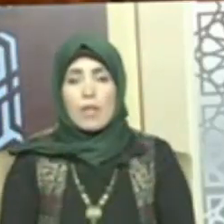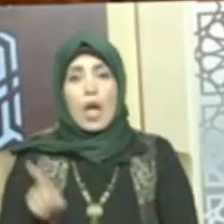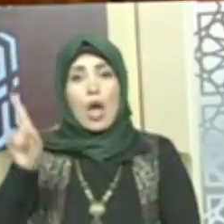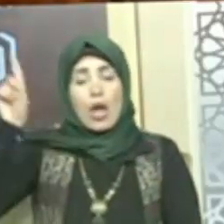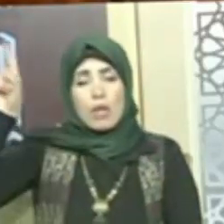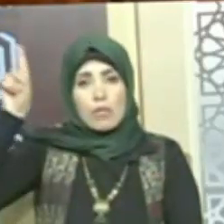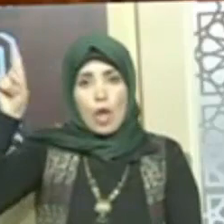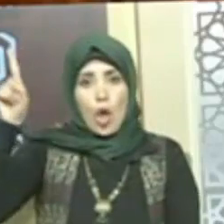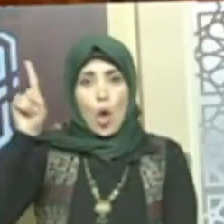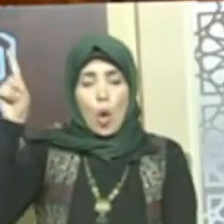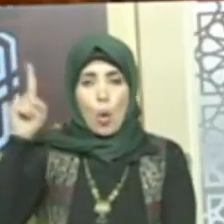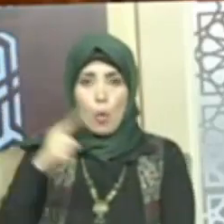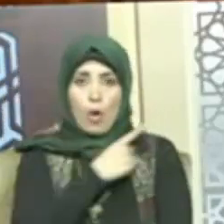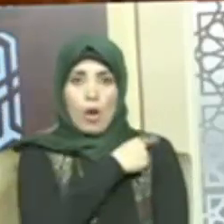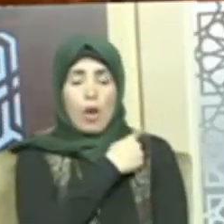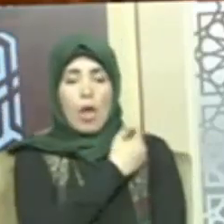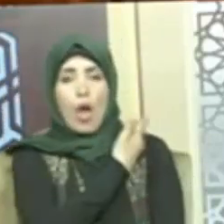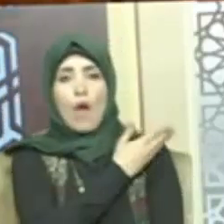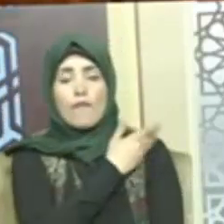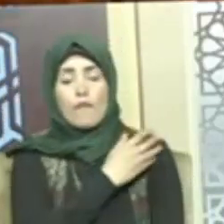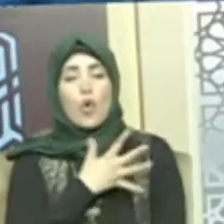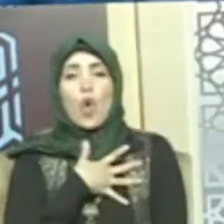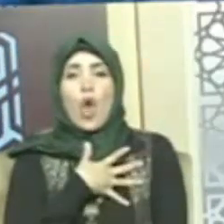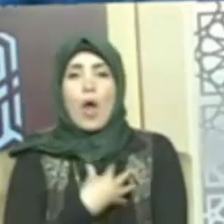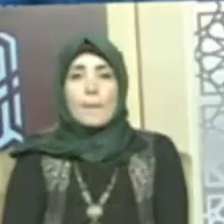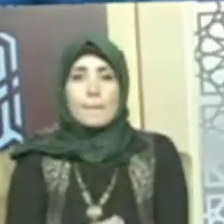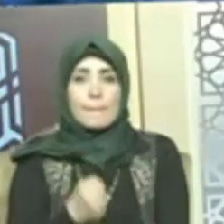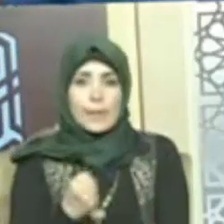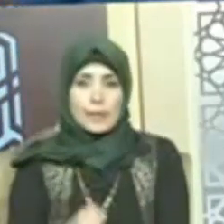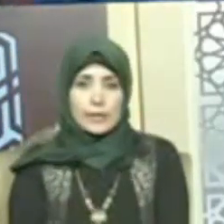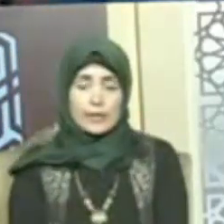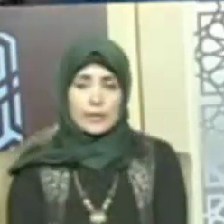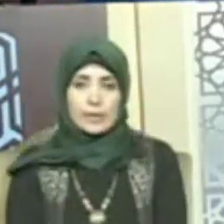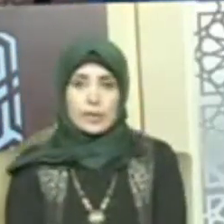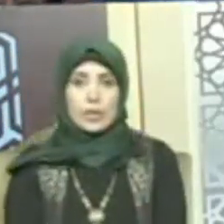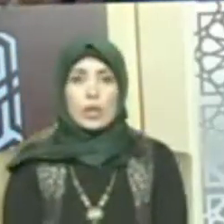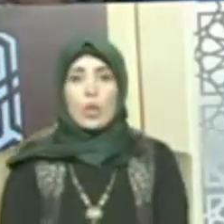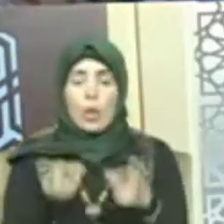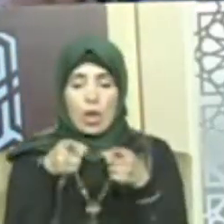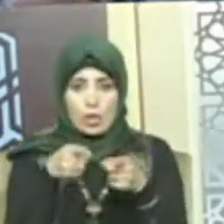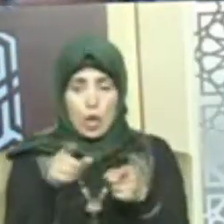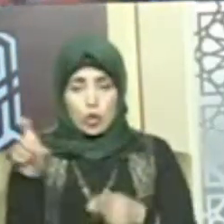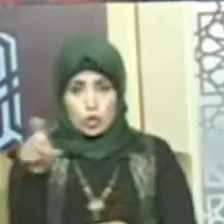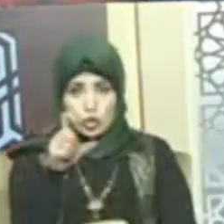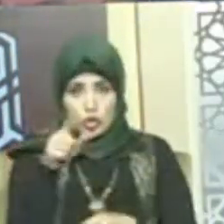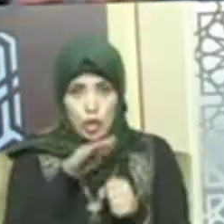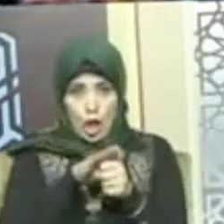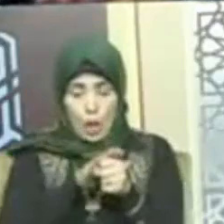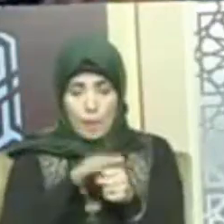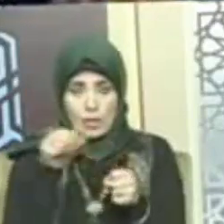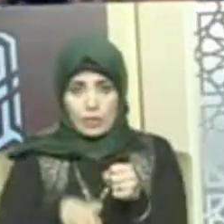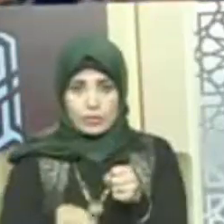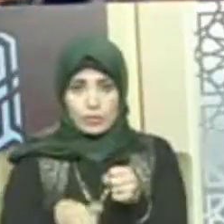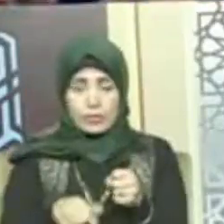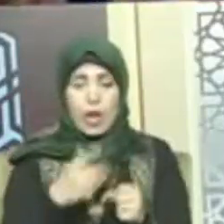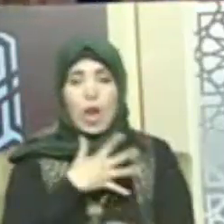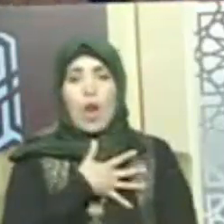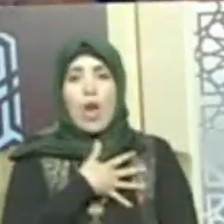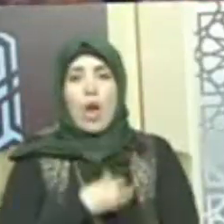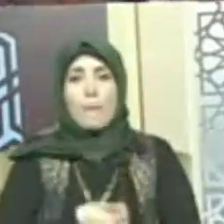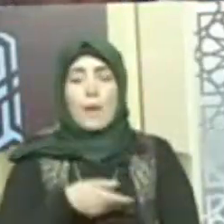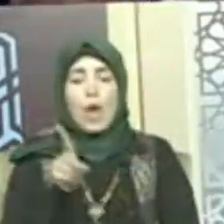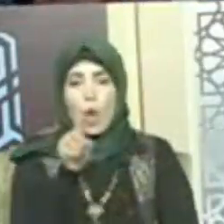إنه هو الغفور الرحيم. وهذا هو شهر الرحمة،